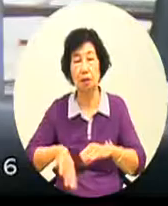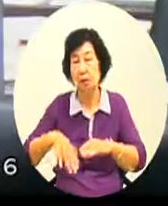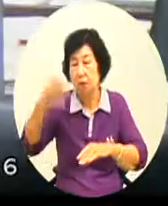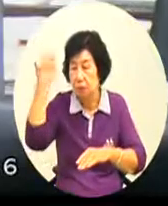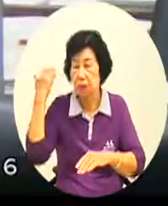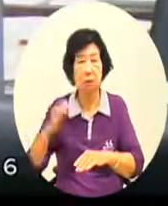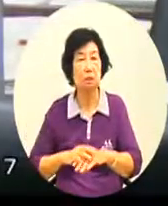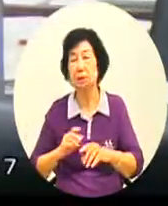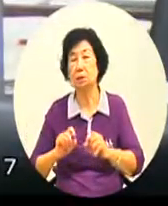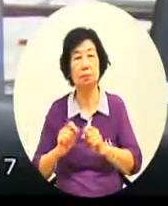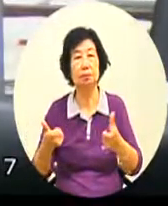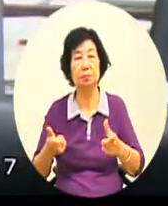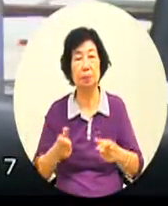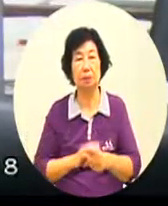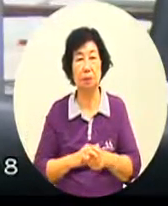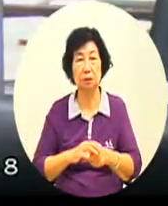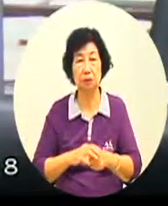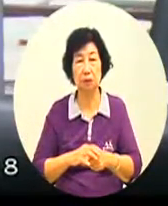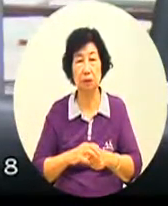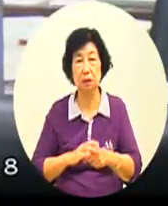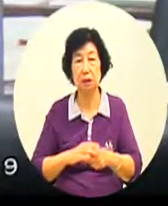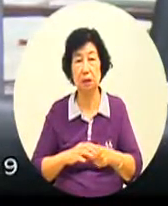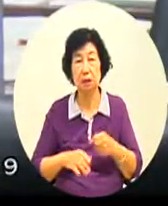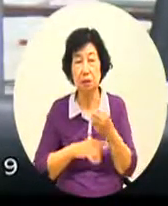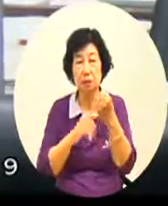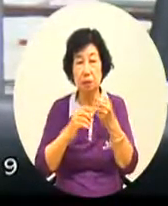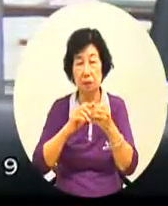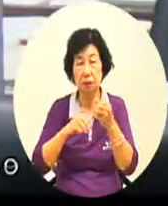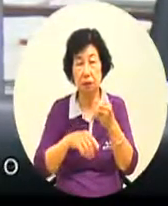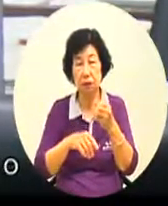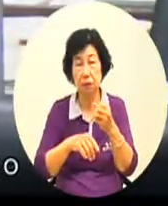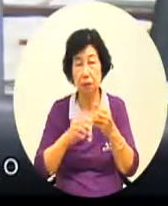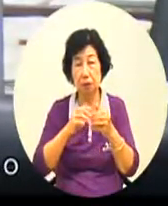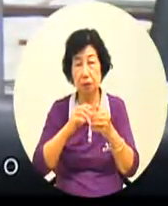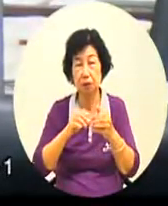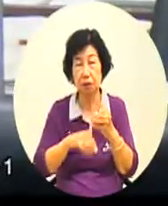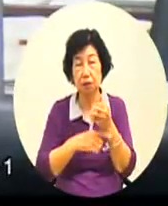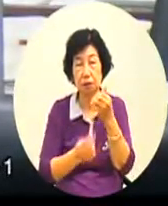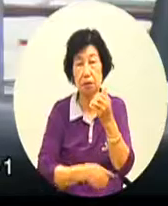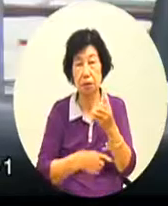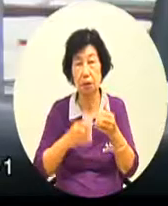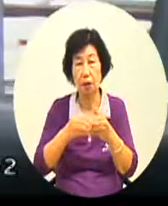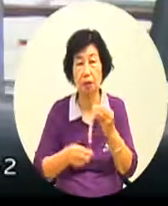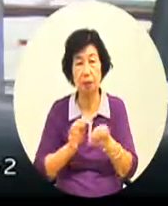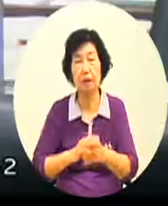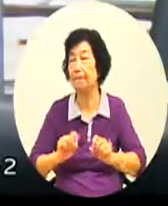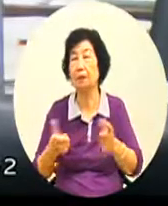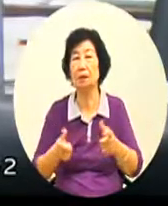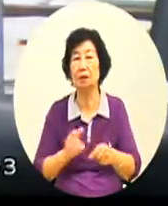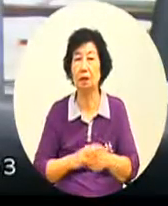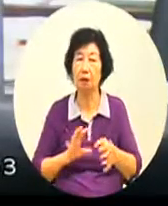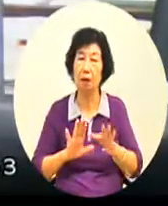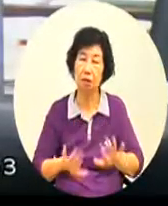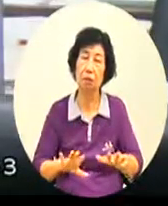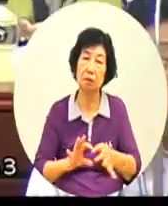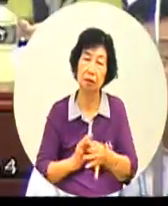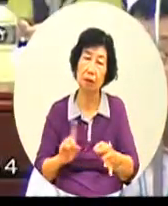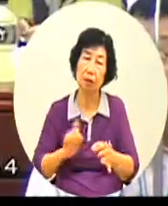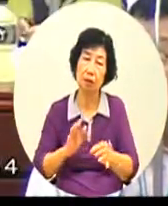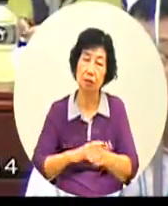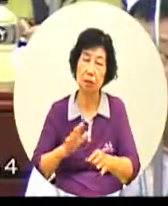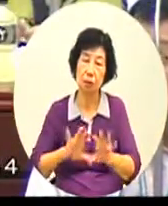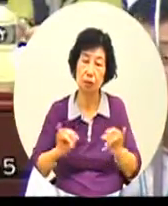在法律的规定上面也不是的啊。 是， 那为什么要把土地还给他们？为什么？你告诉我。 因为原乡的